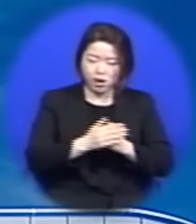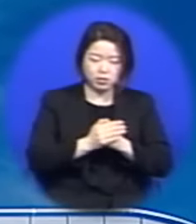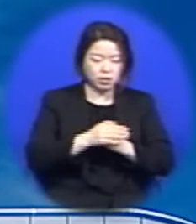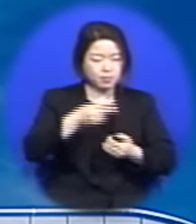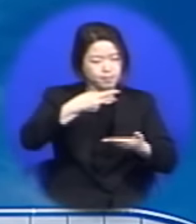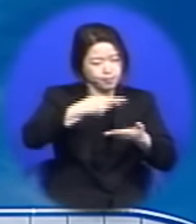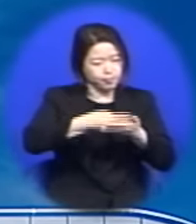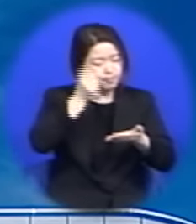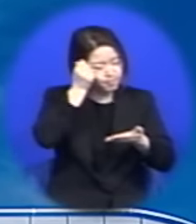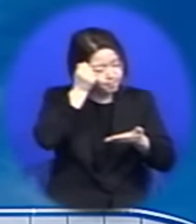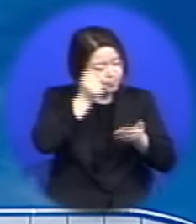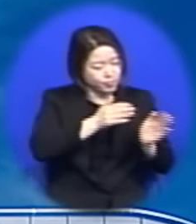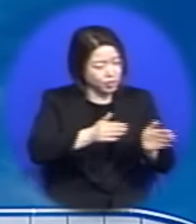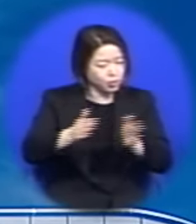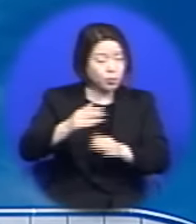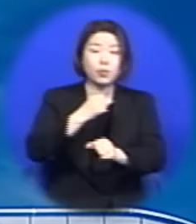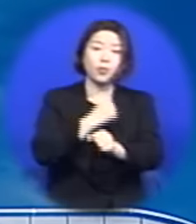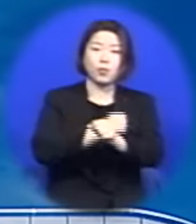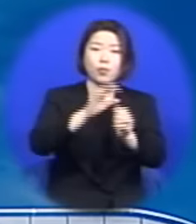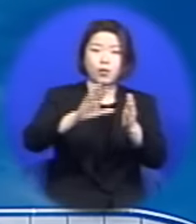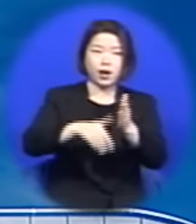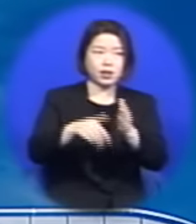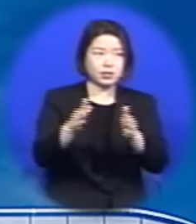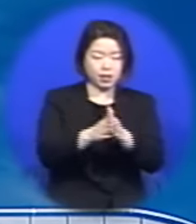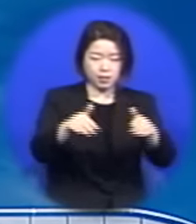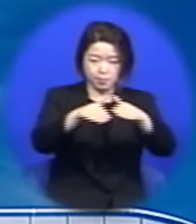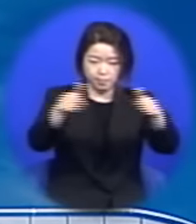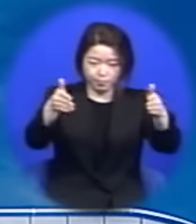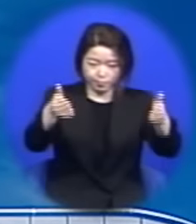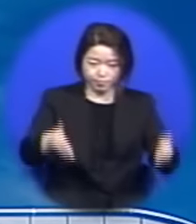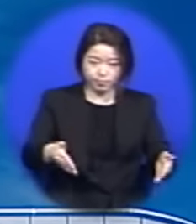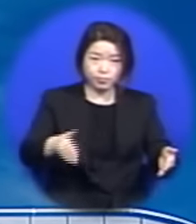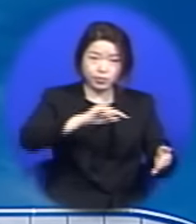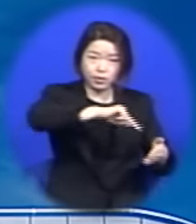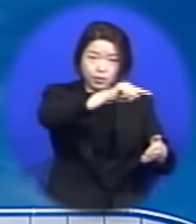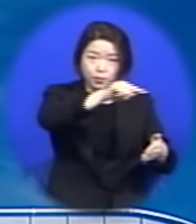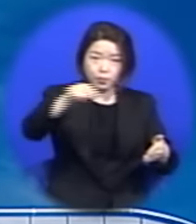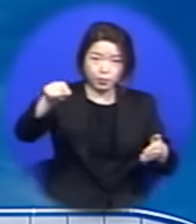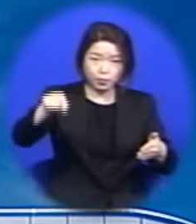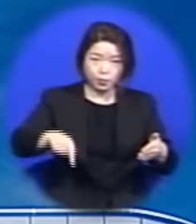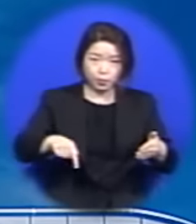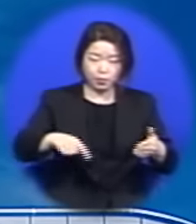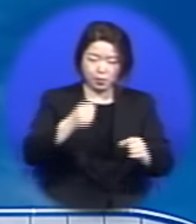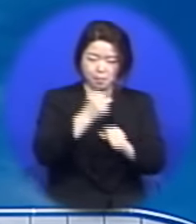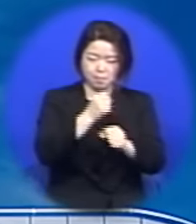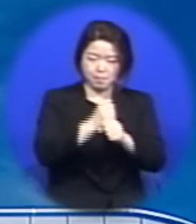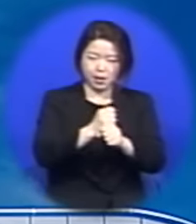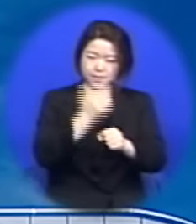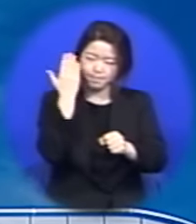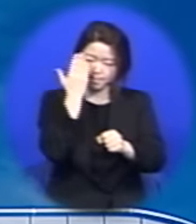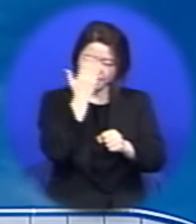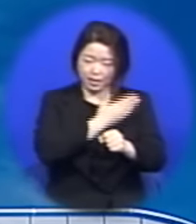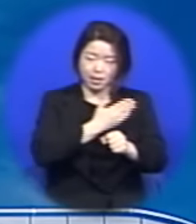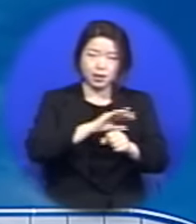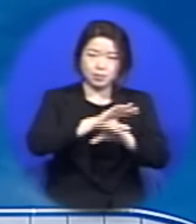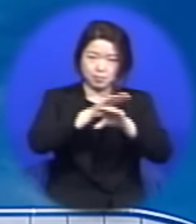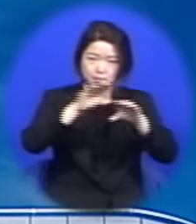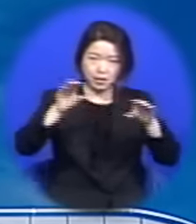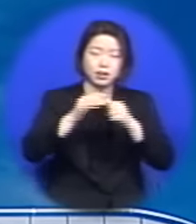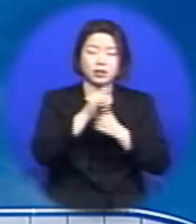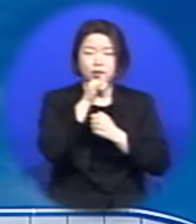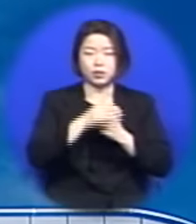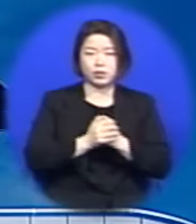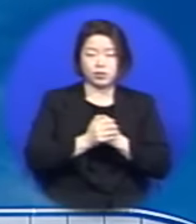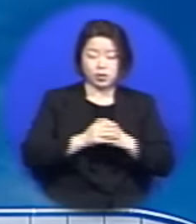정돈을 점검하는데 각을 딱 지어서 모서리가 딱 각이 지도록 그렇게 친구를 정돈하고